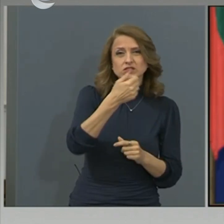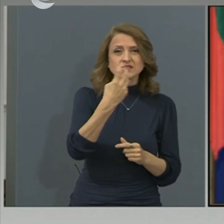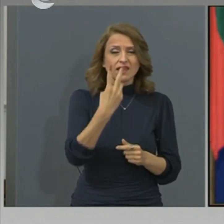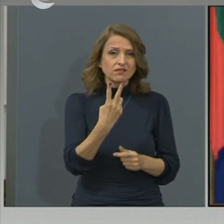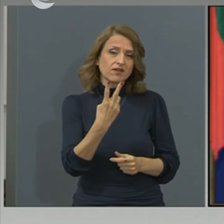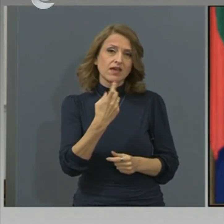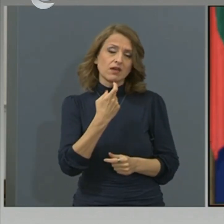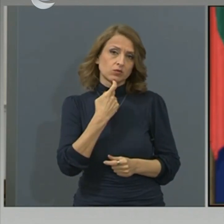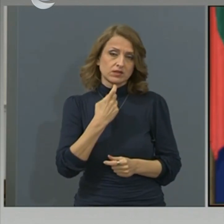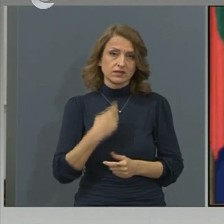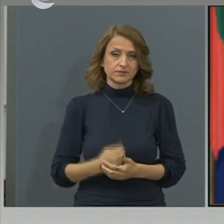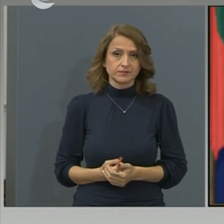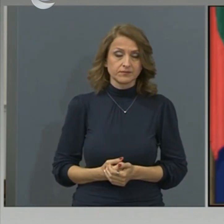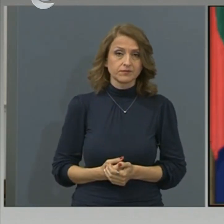8.